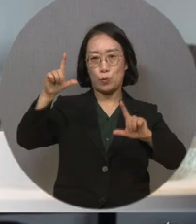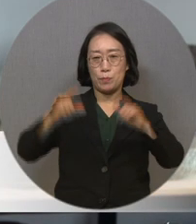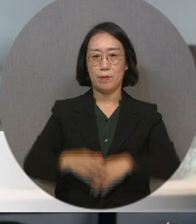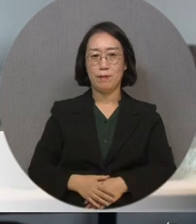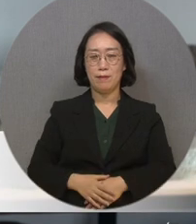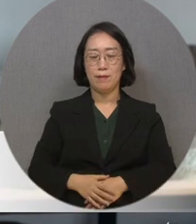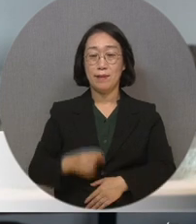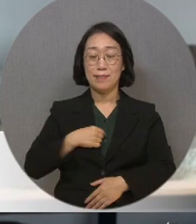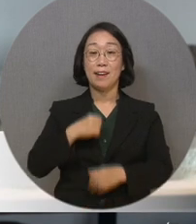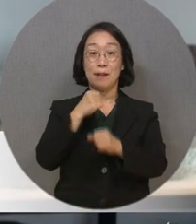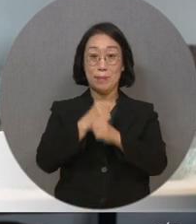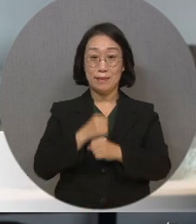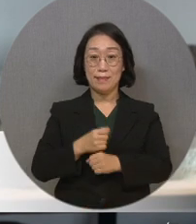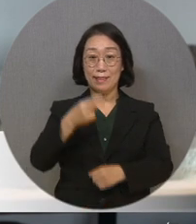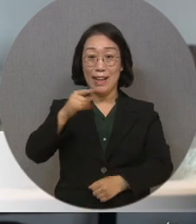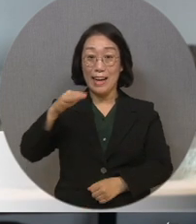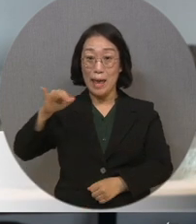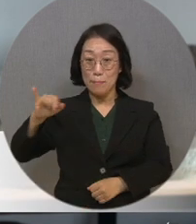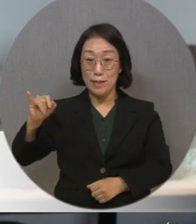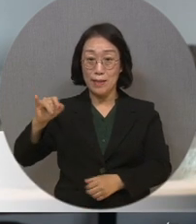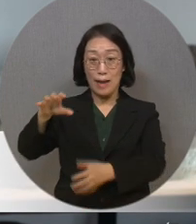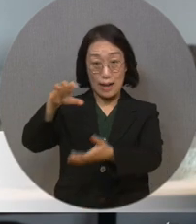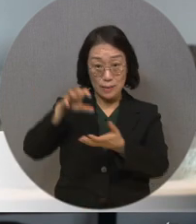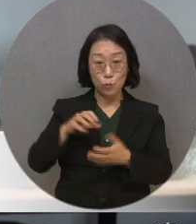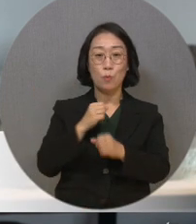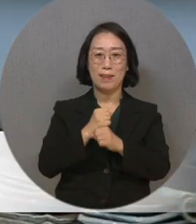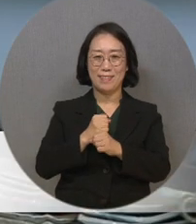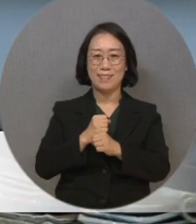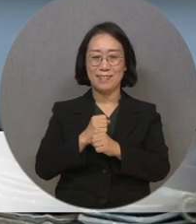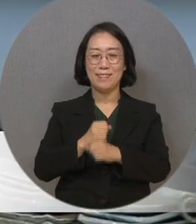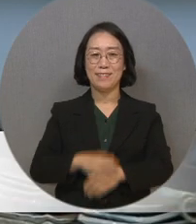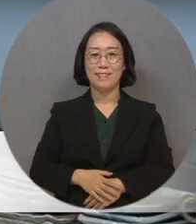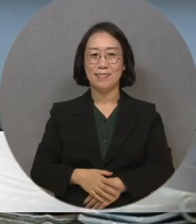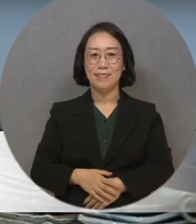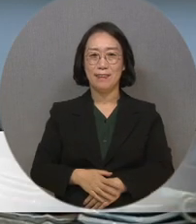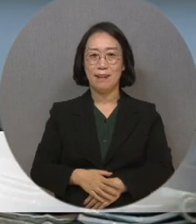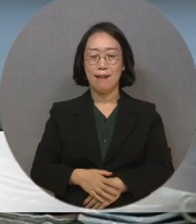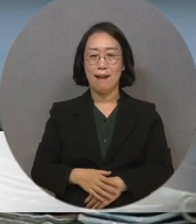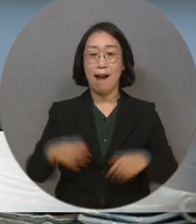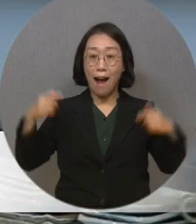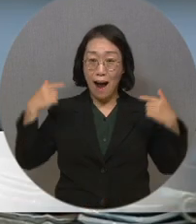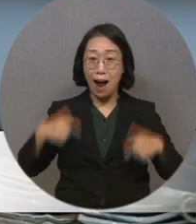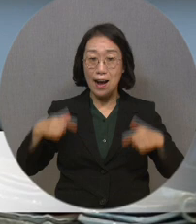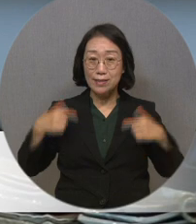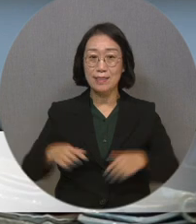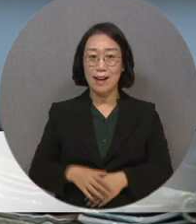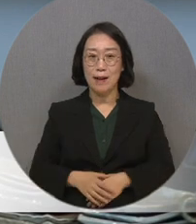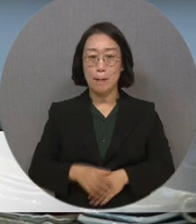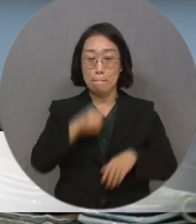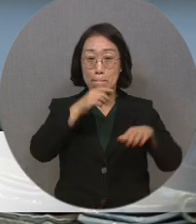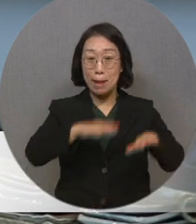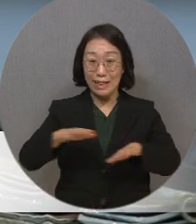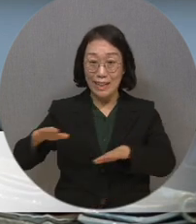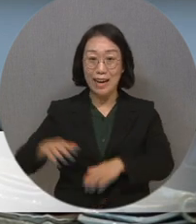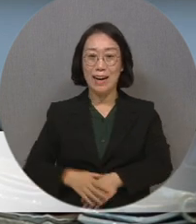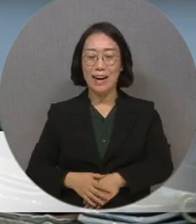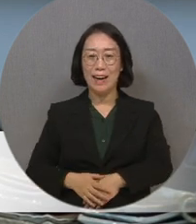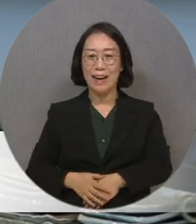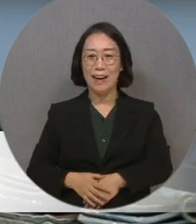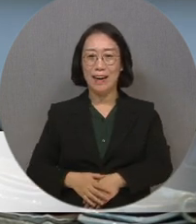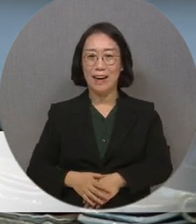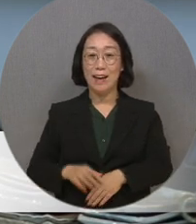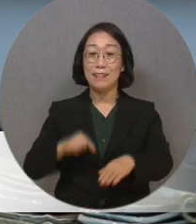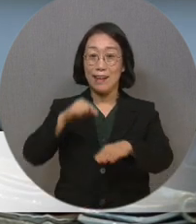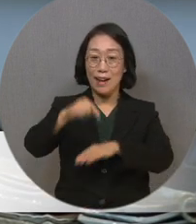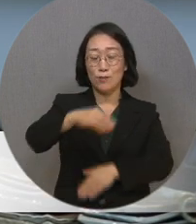제 작업은 따개비를 주로 작업을 하고 있는데요. 제 생활 쓰레기라든지 제가 바다